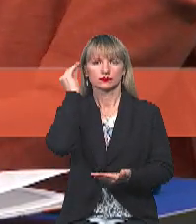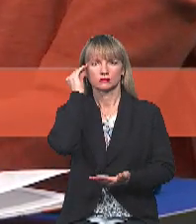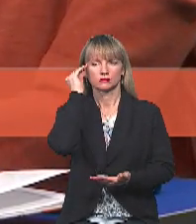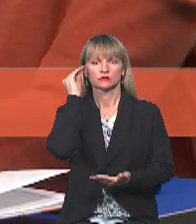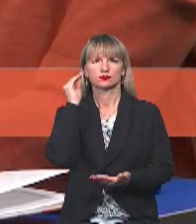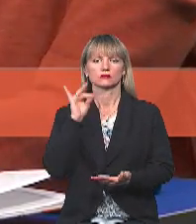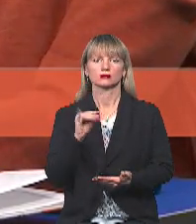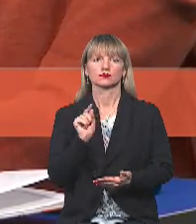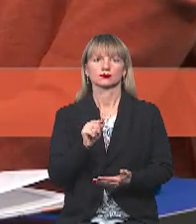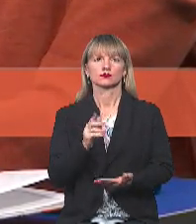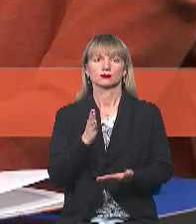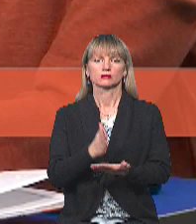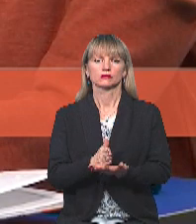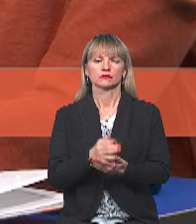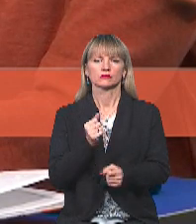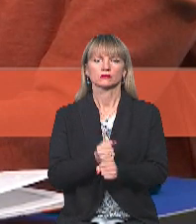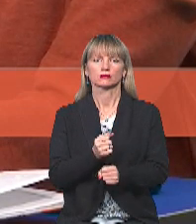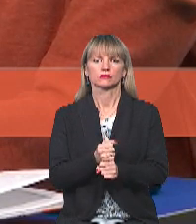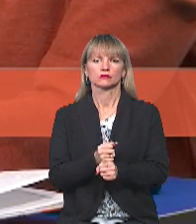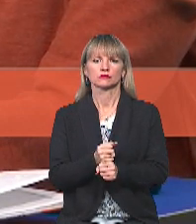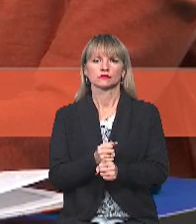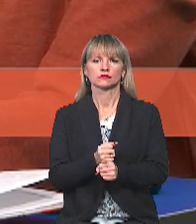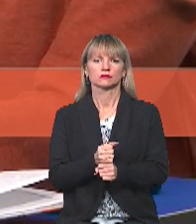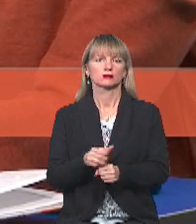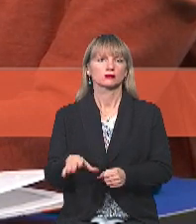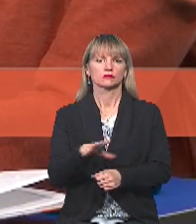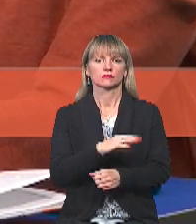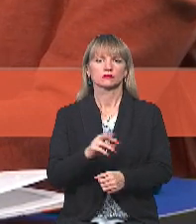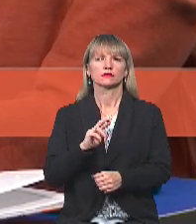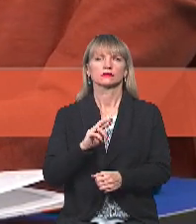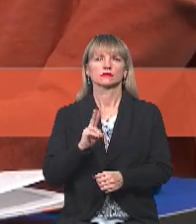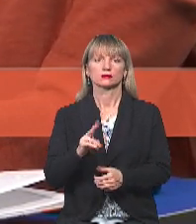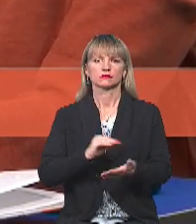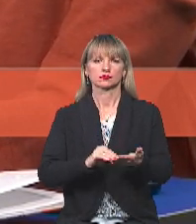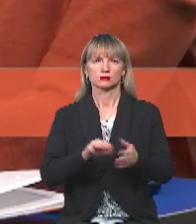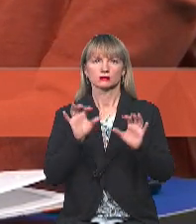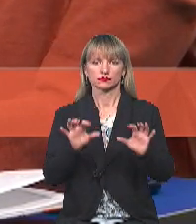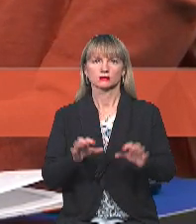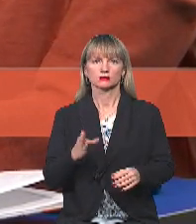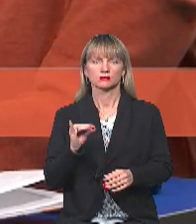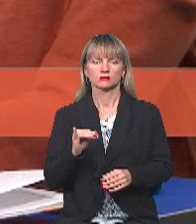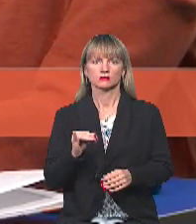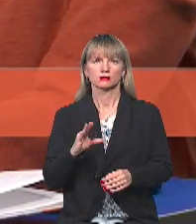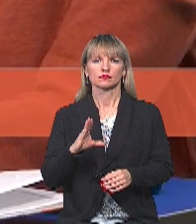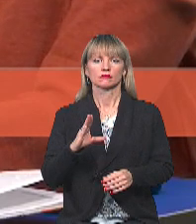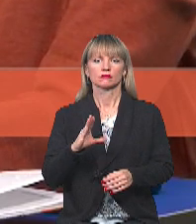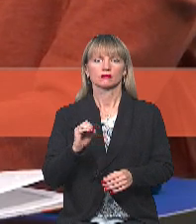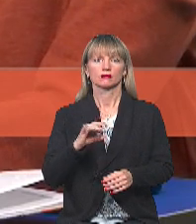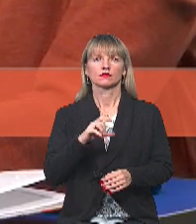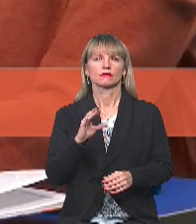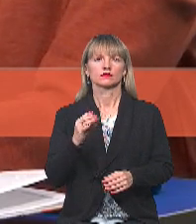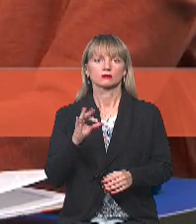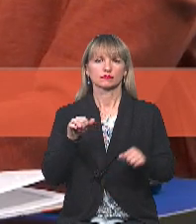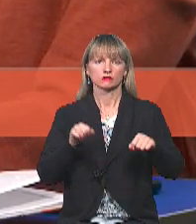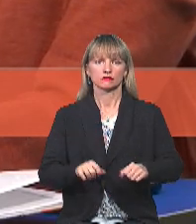солідарну позицію. Вони мали робити все, як прописано у законодавстві. Тобто верховенство права